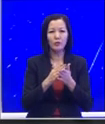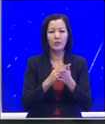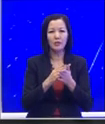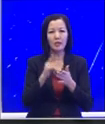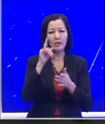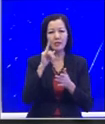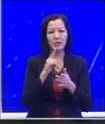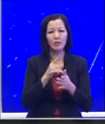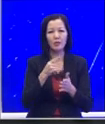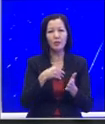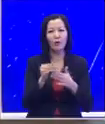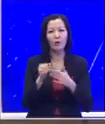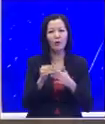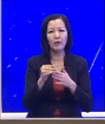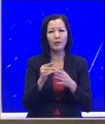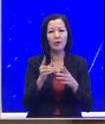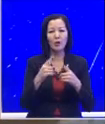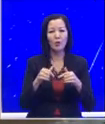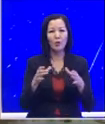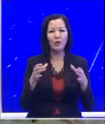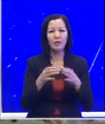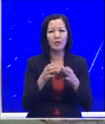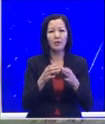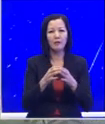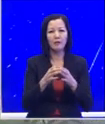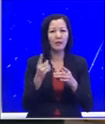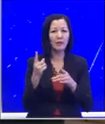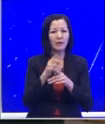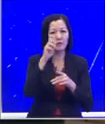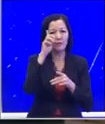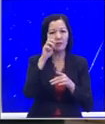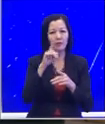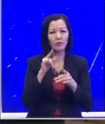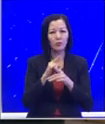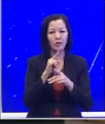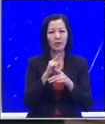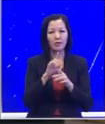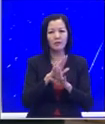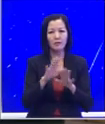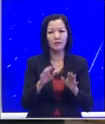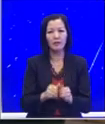советуют казахстанцам покупать путевки у организаций, состоящих в едином государственном реестре турагентств.